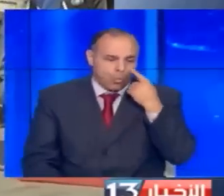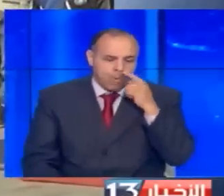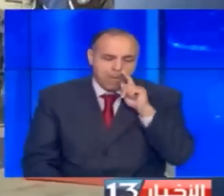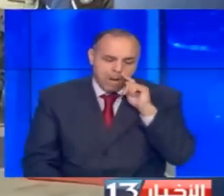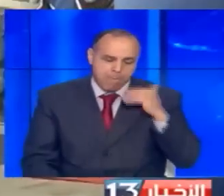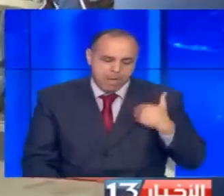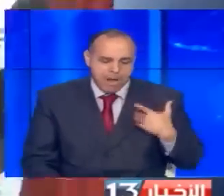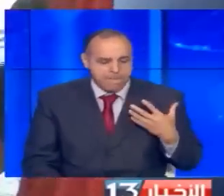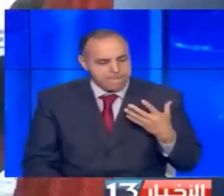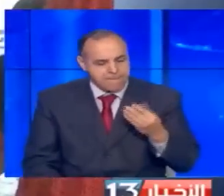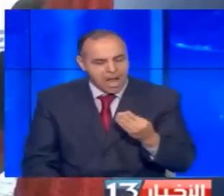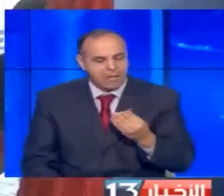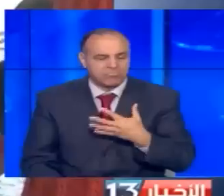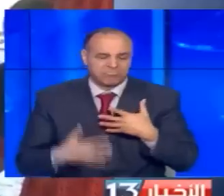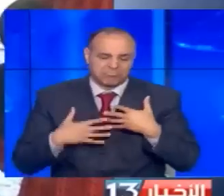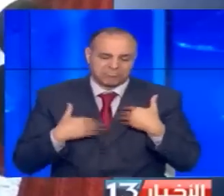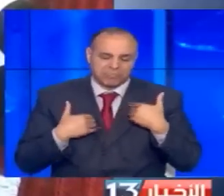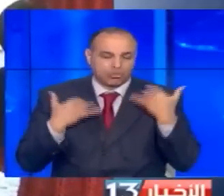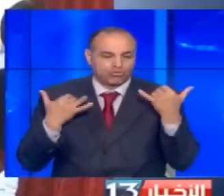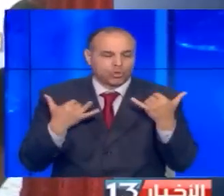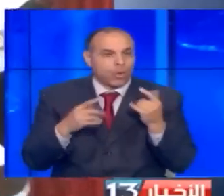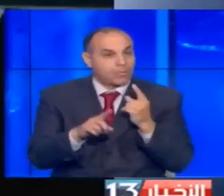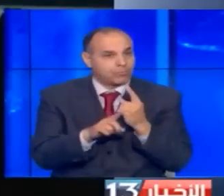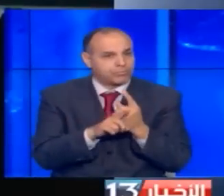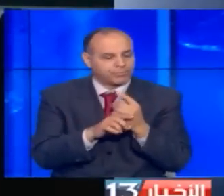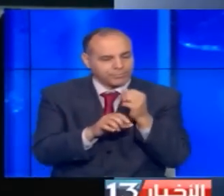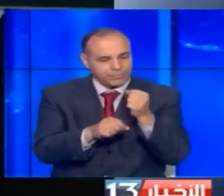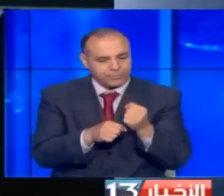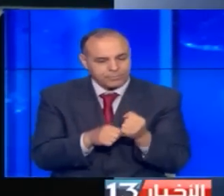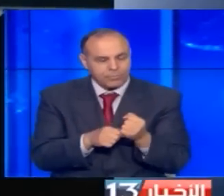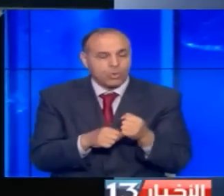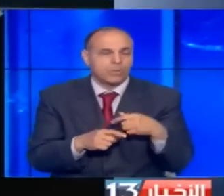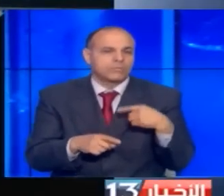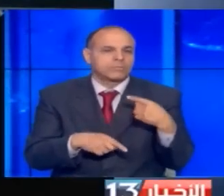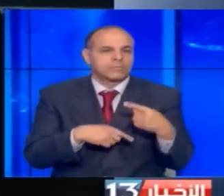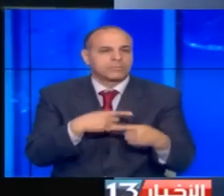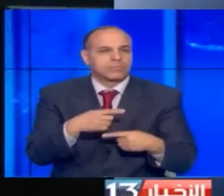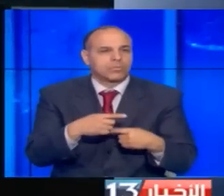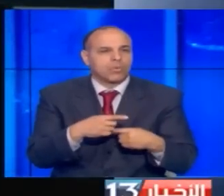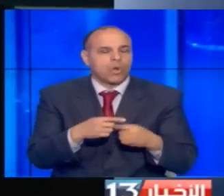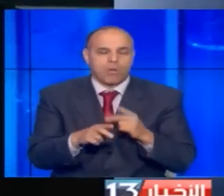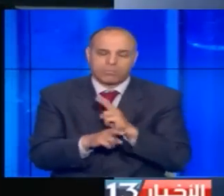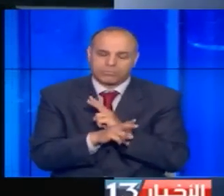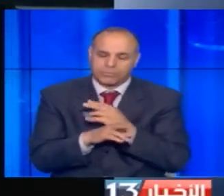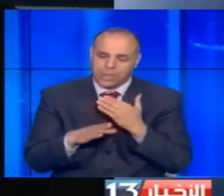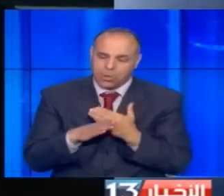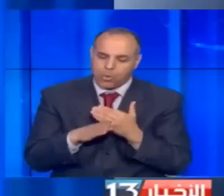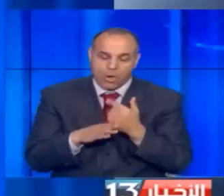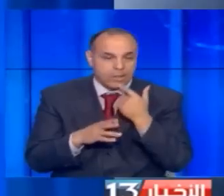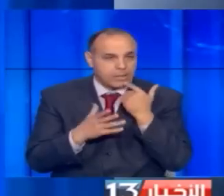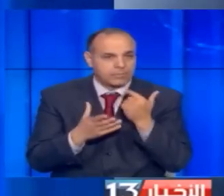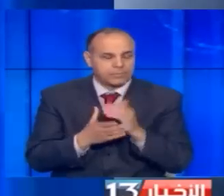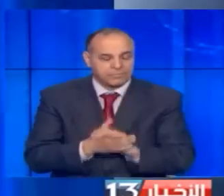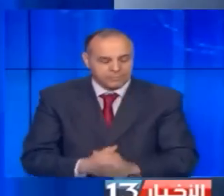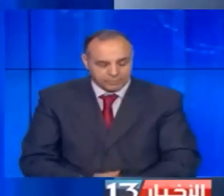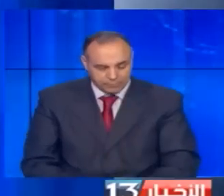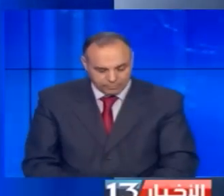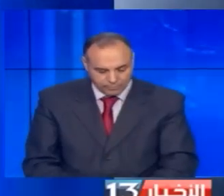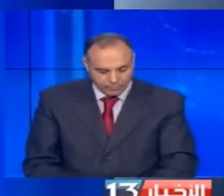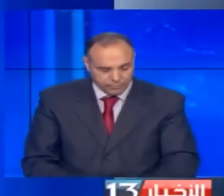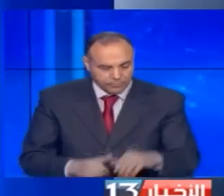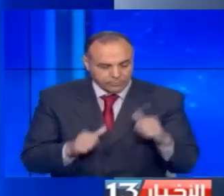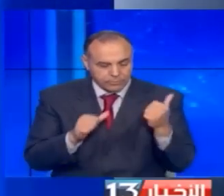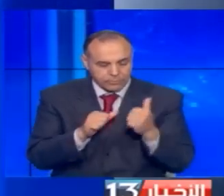والأولياء للاستمتاع بأجواء الملتقى الذي تزامن مع العطلة المدرسية.